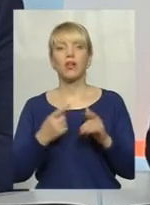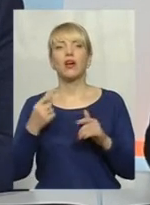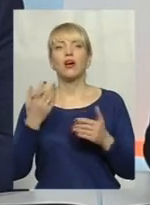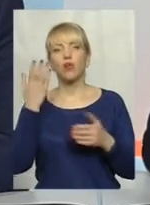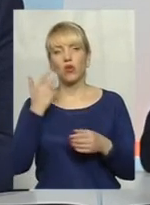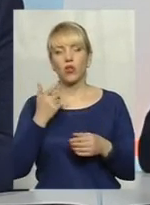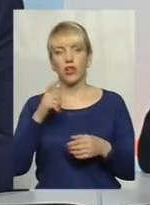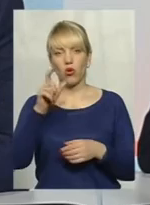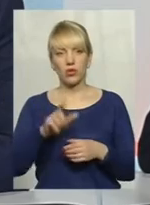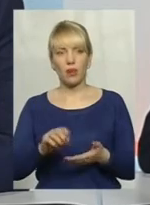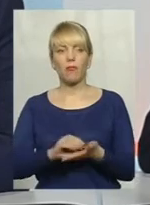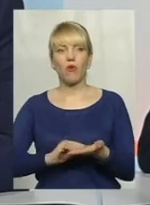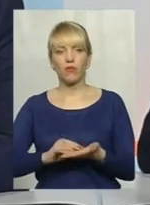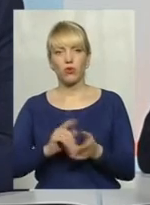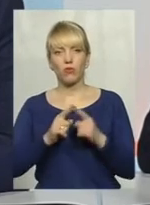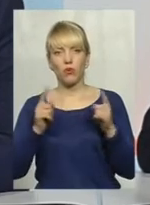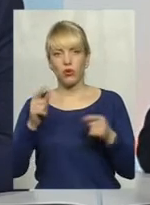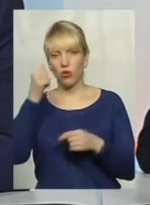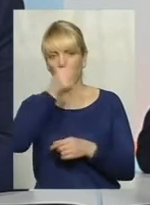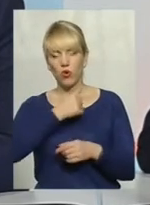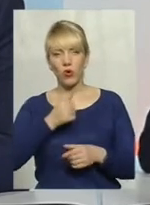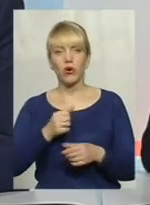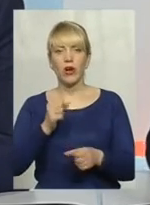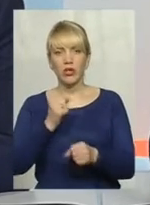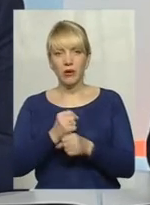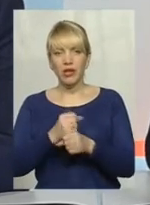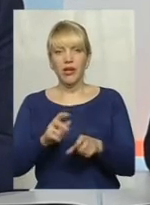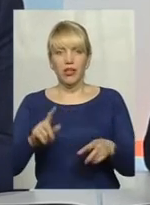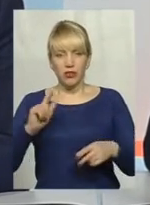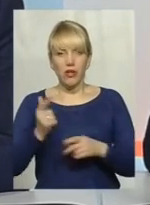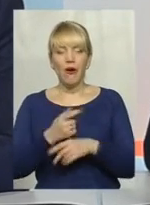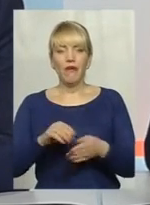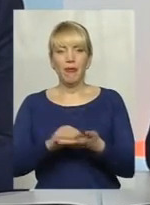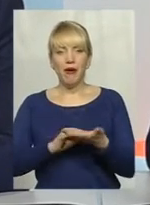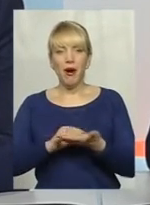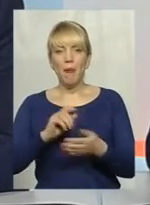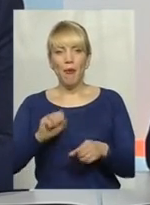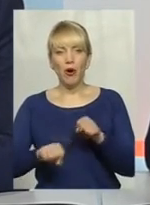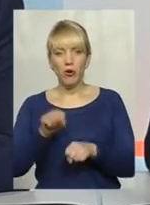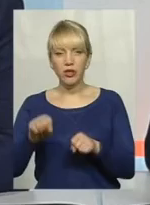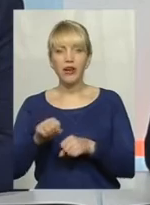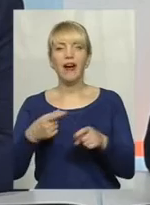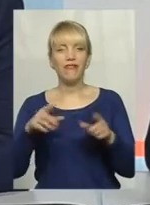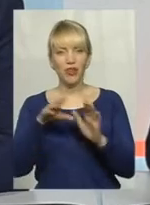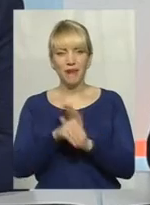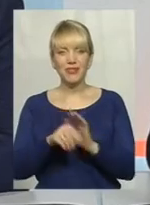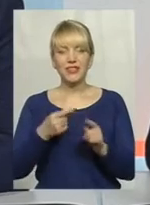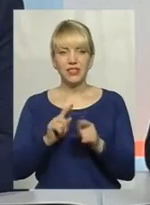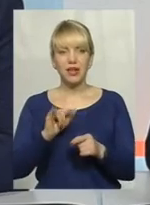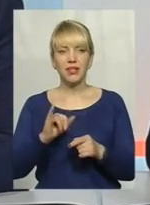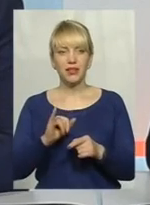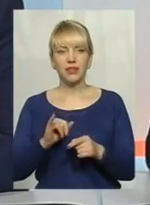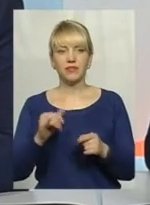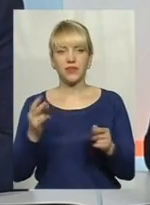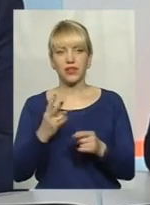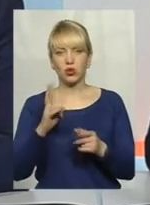коли особа повторно протягом року вчинила знову ж таке правопорушення, в тому числі з правом обіймати